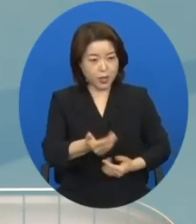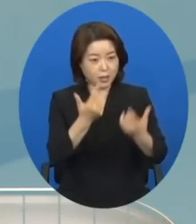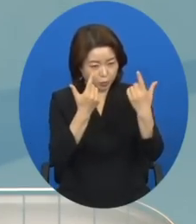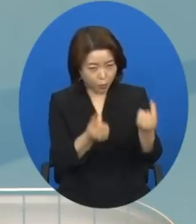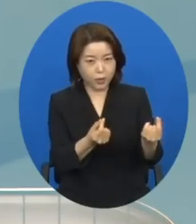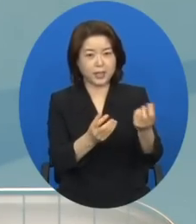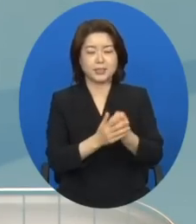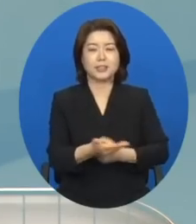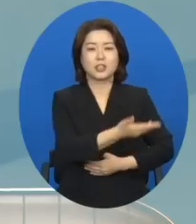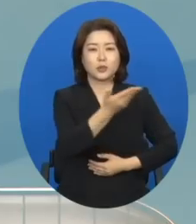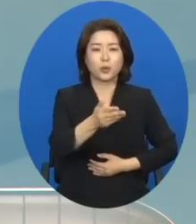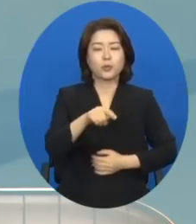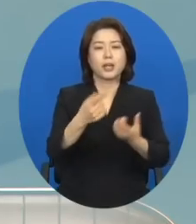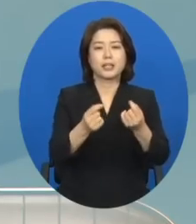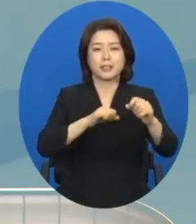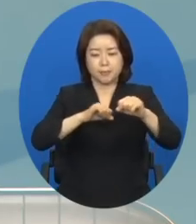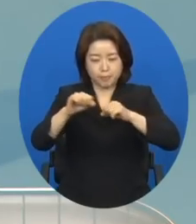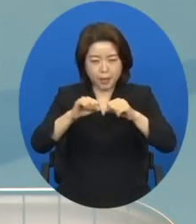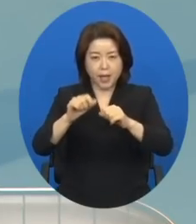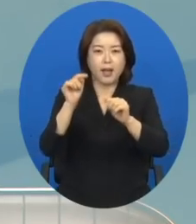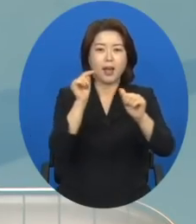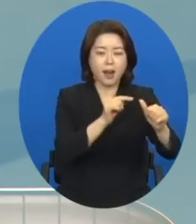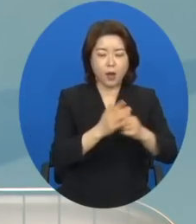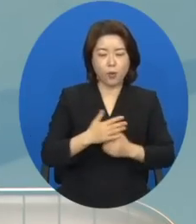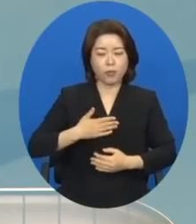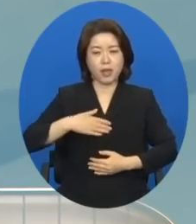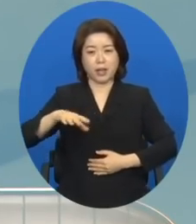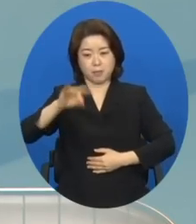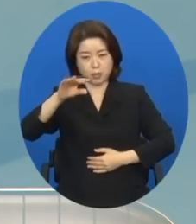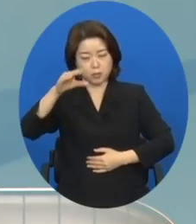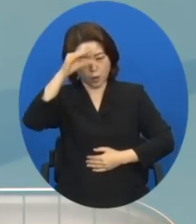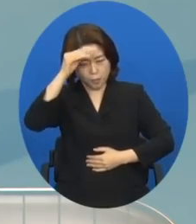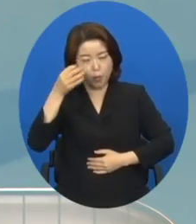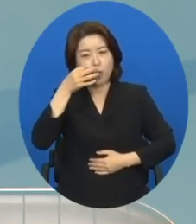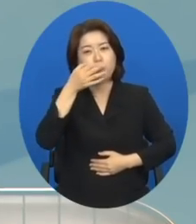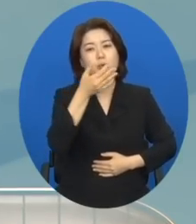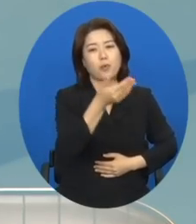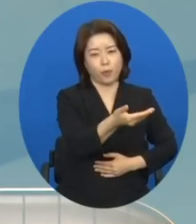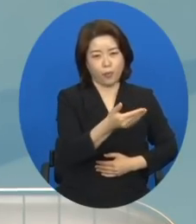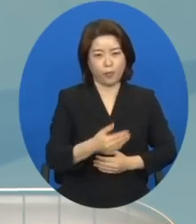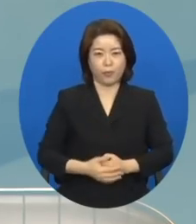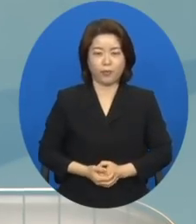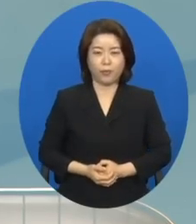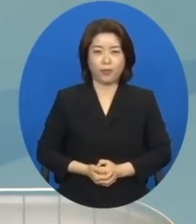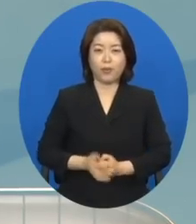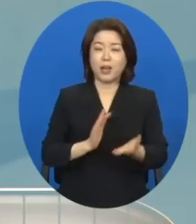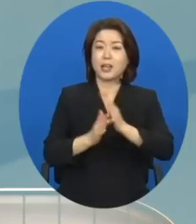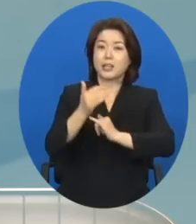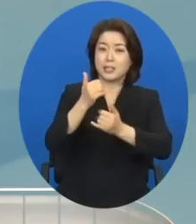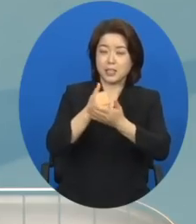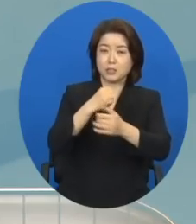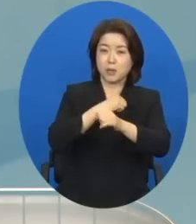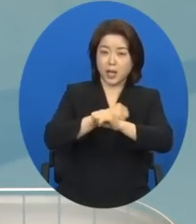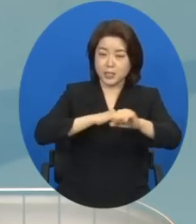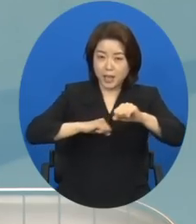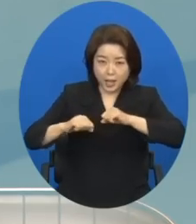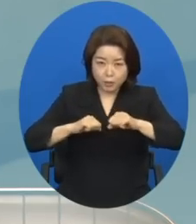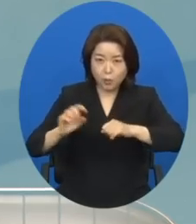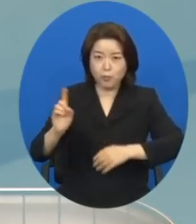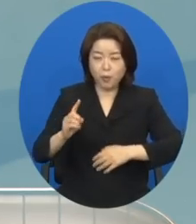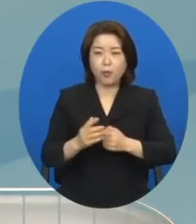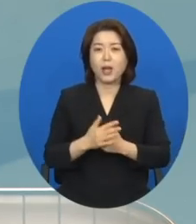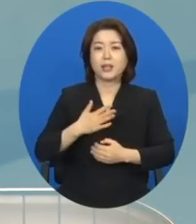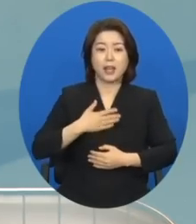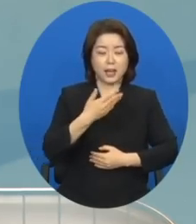같이 너희도 이렇게 하라고 내가 본을 보여주는 것이다. 그러니까 예수님께서 하신 것은 내가 너희의